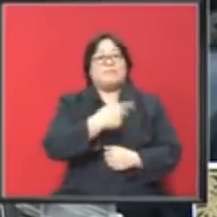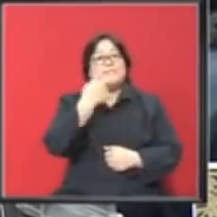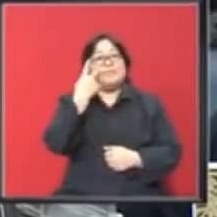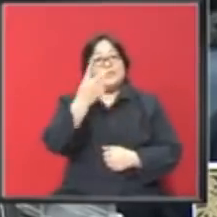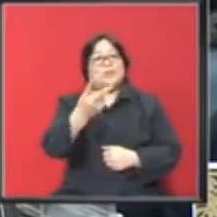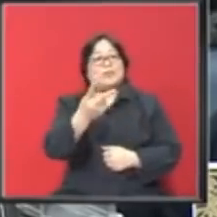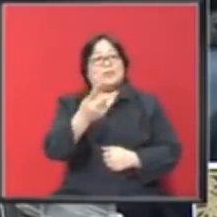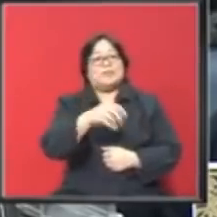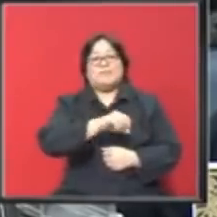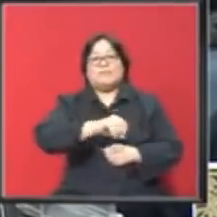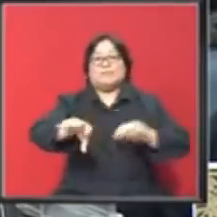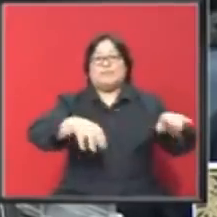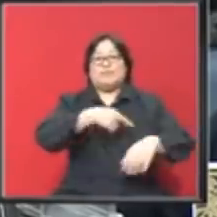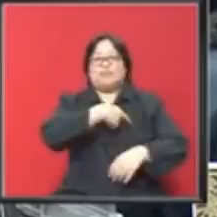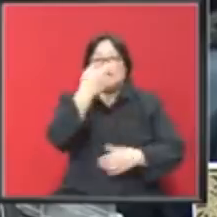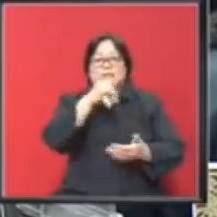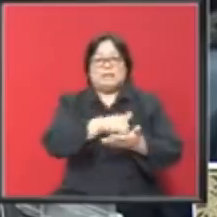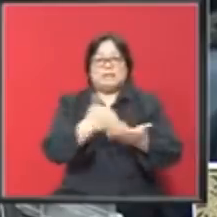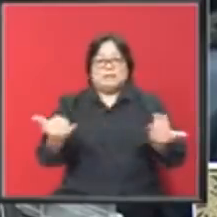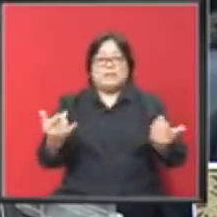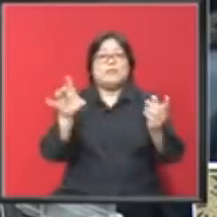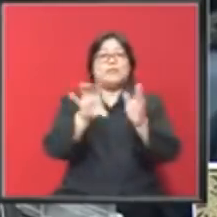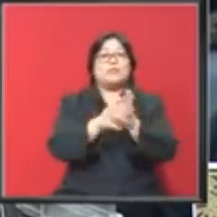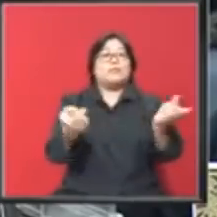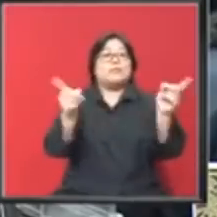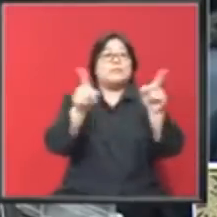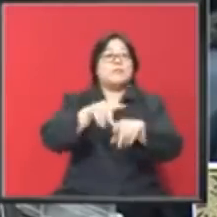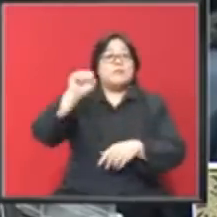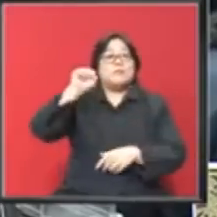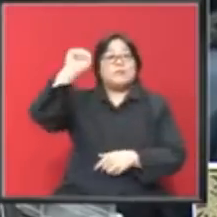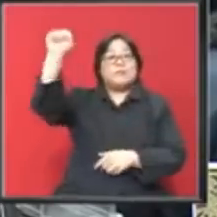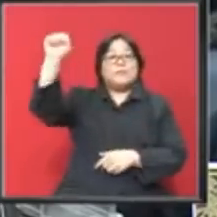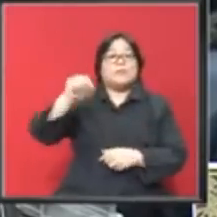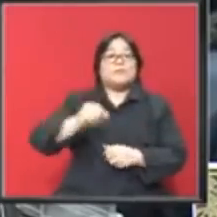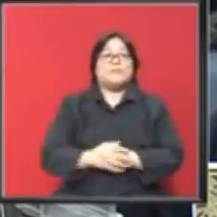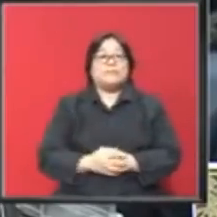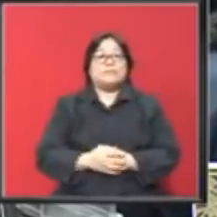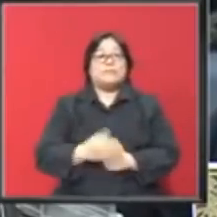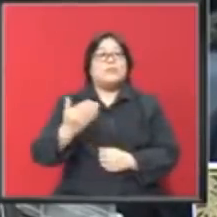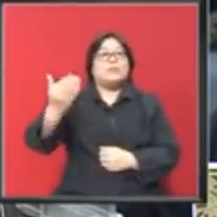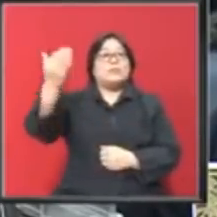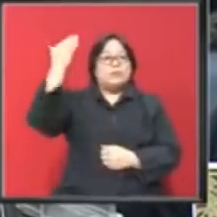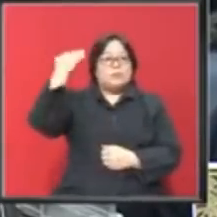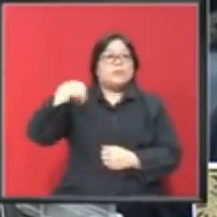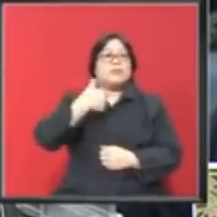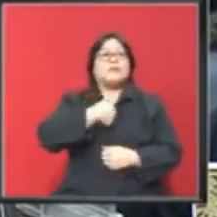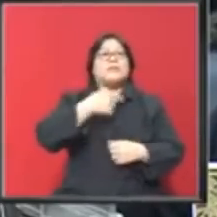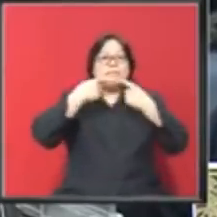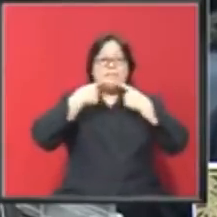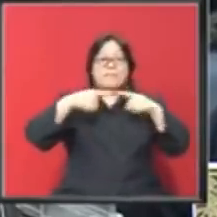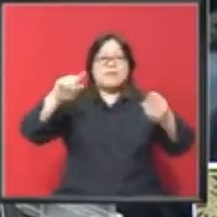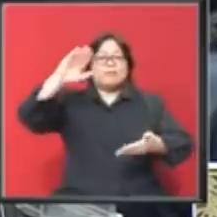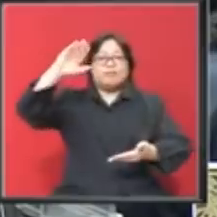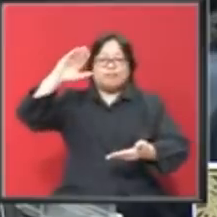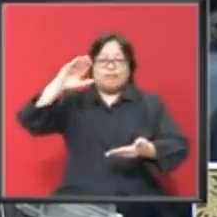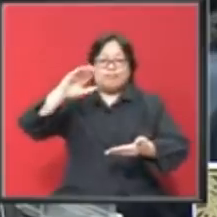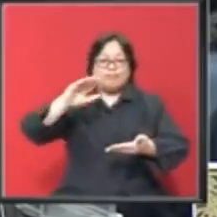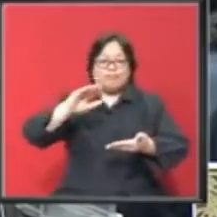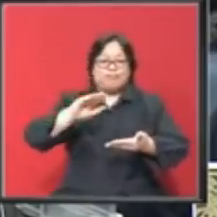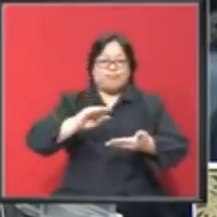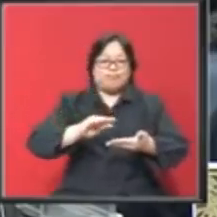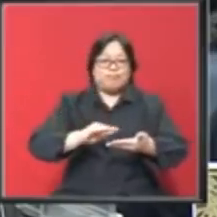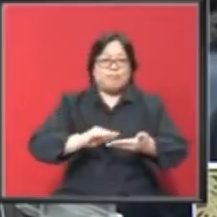pembacaan ini di Sabah Hai jika dahulu kita sudah berjaya kurangkan wabah